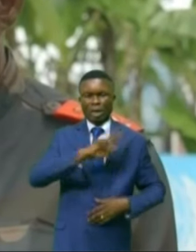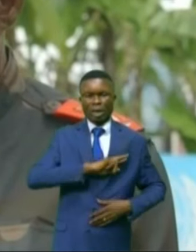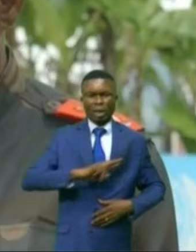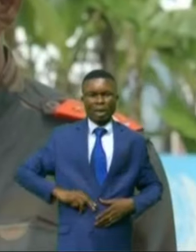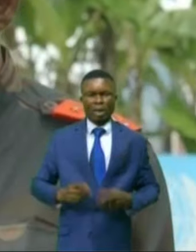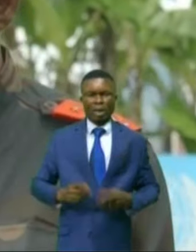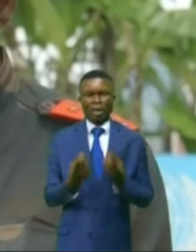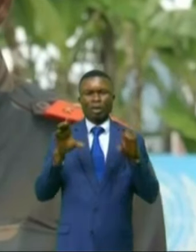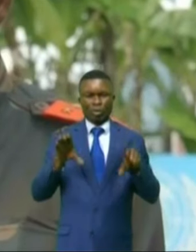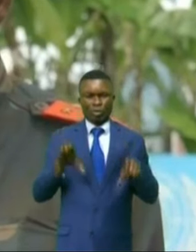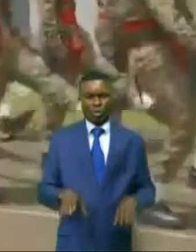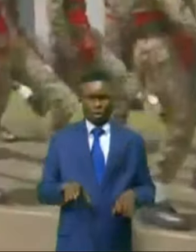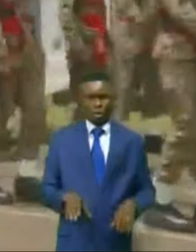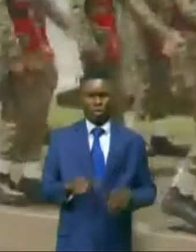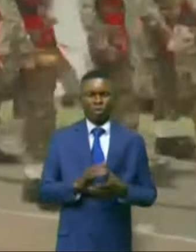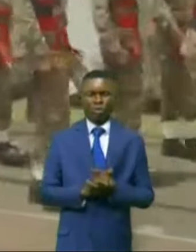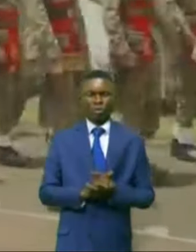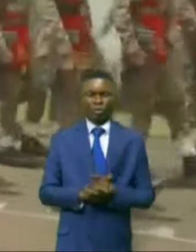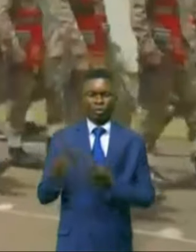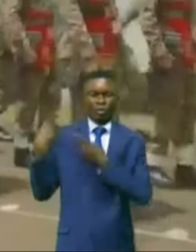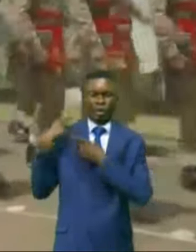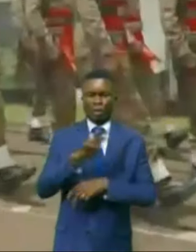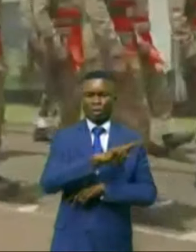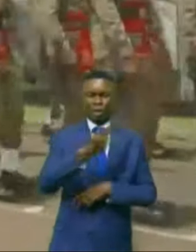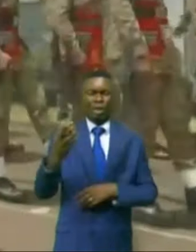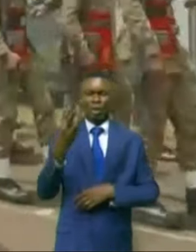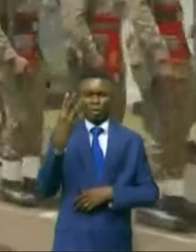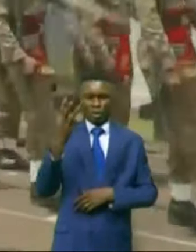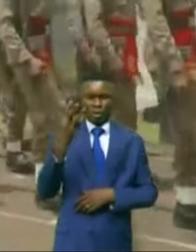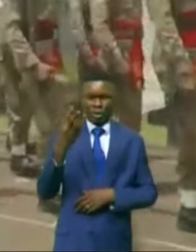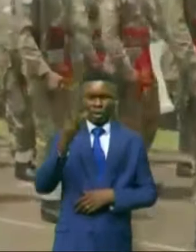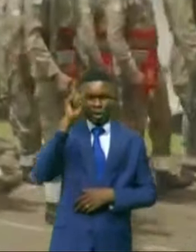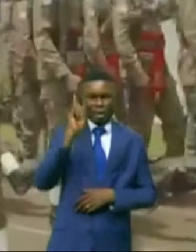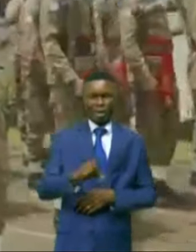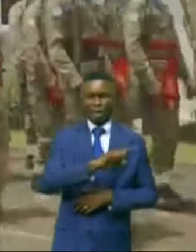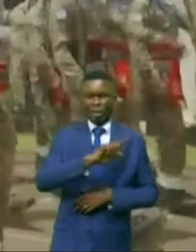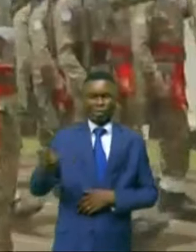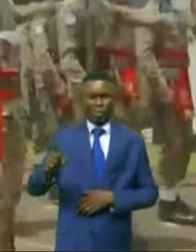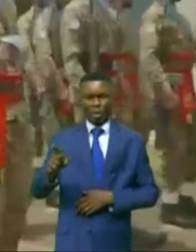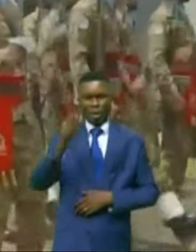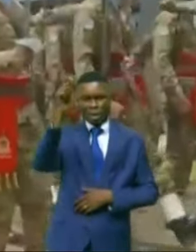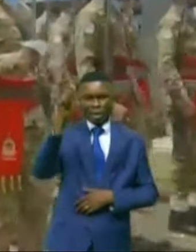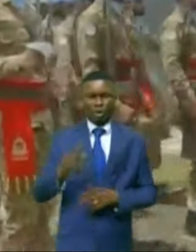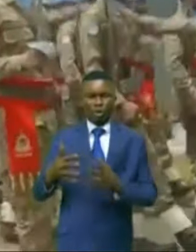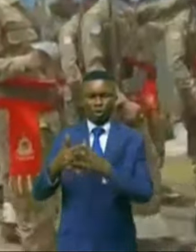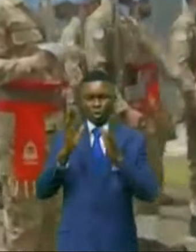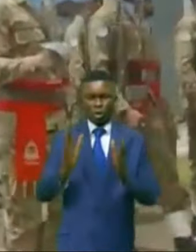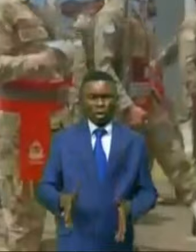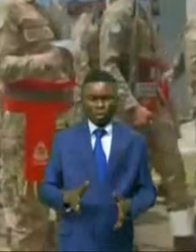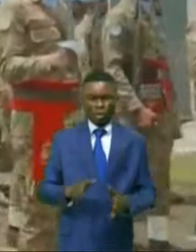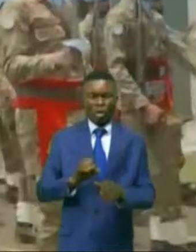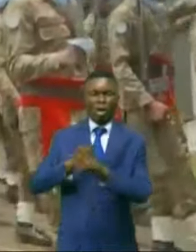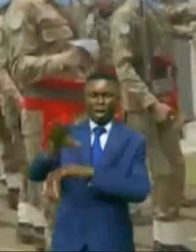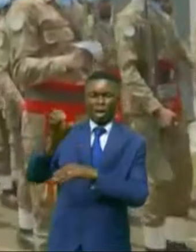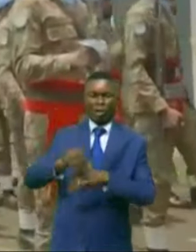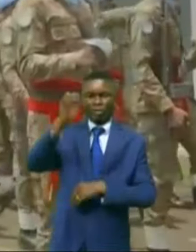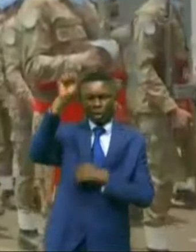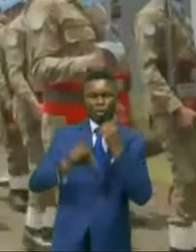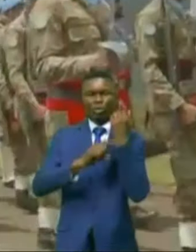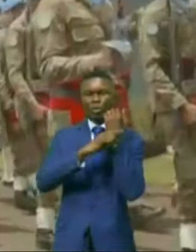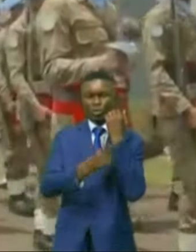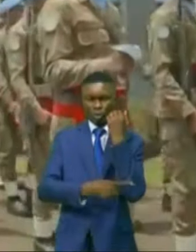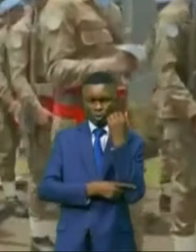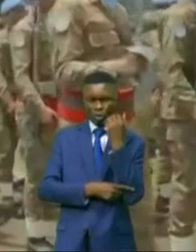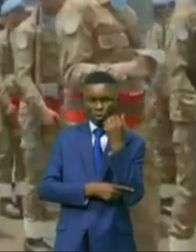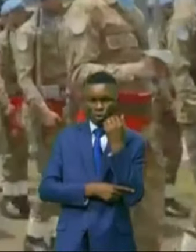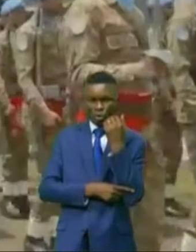démocratique du Congo. Depuis 2003, plus de 100 000 casques bleus pakistanais ont été déployés dans le Sud Kivu. Au fil